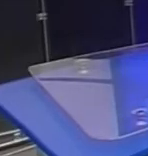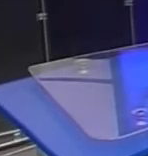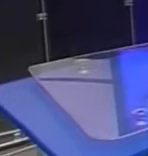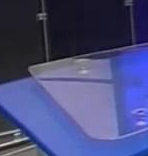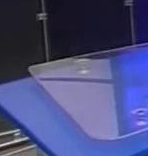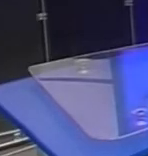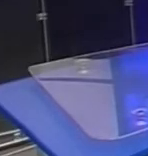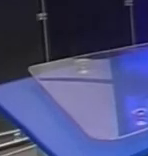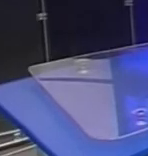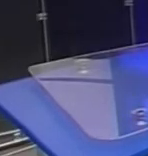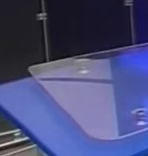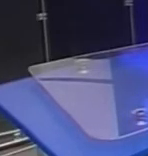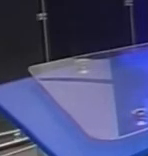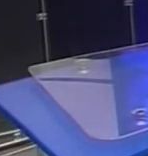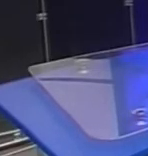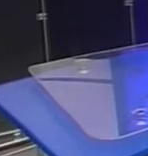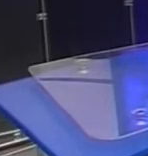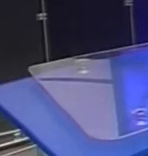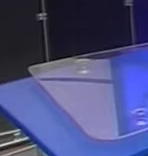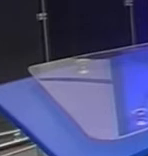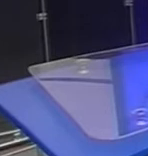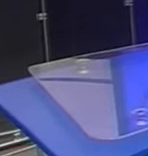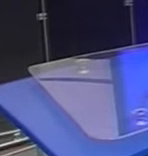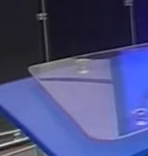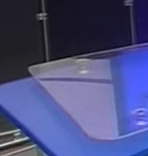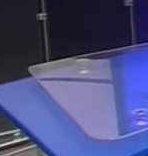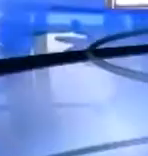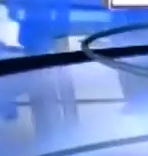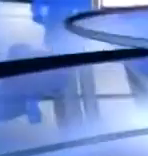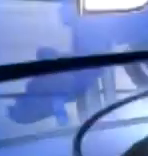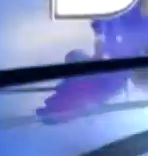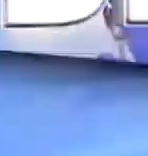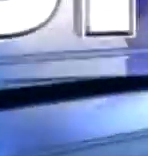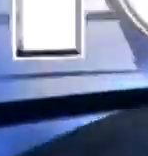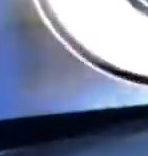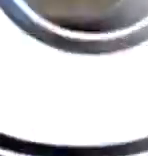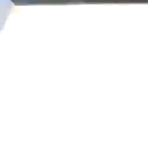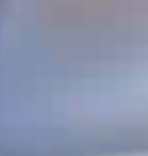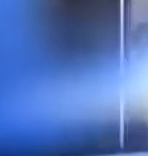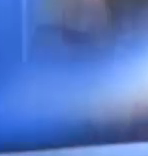вітання усім, хто зараз з нами. Ви дивитесь «Вісті ТТБ». Спочатку коротко про головні події.